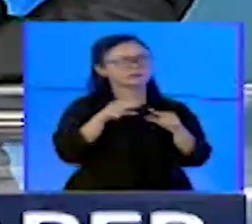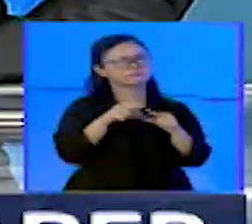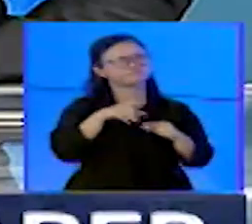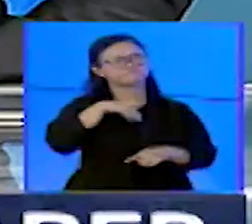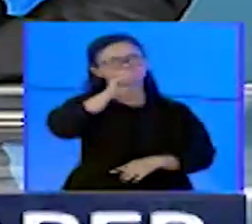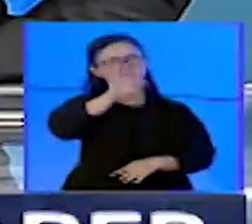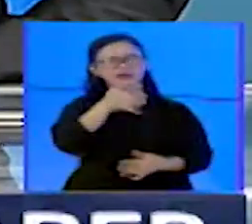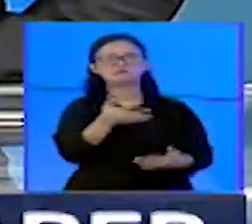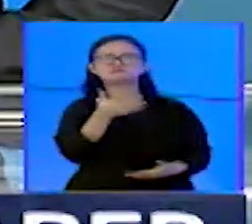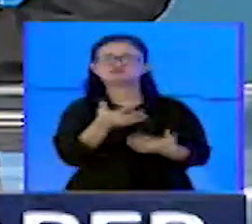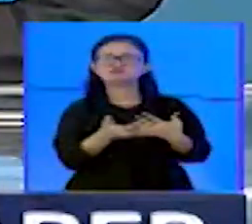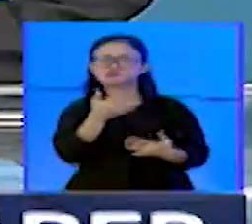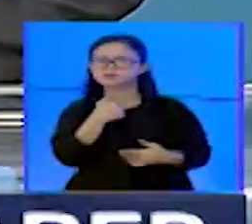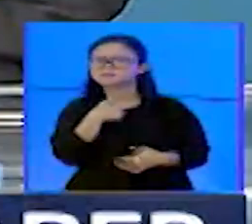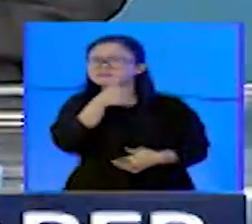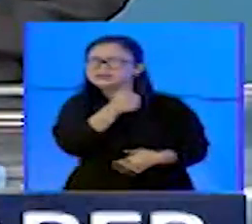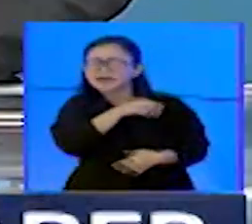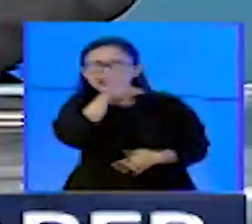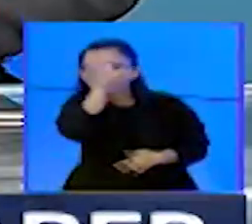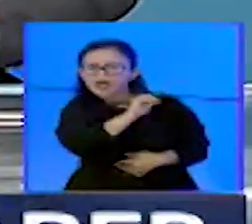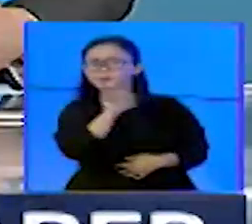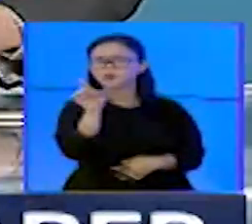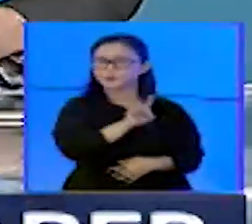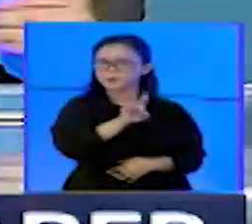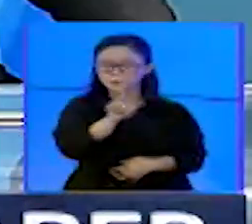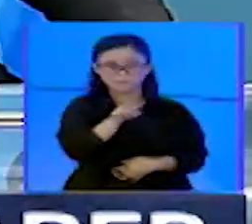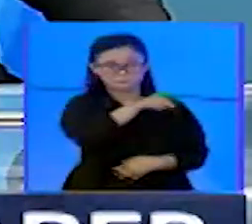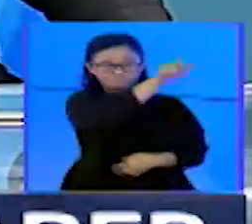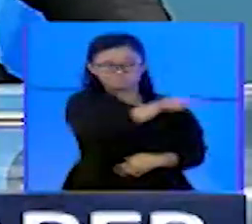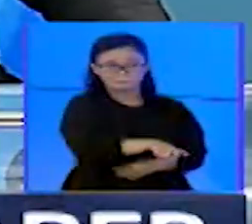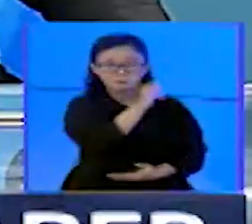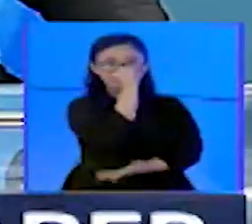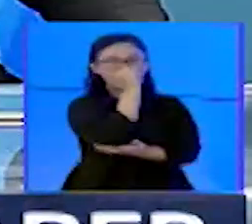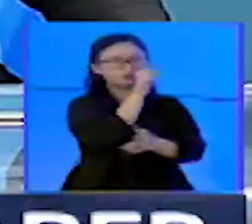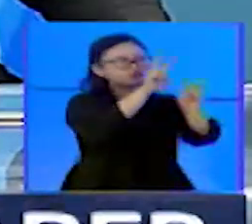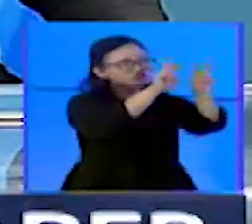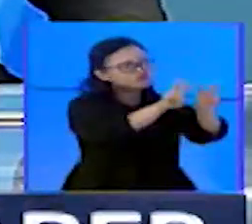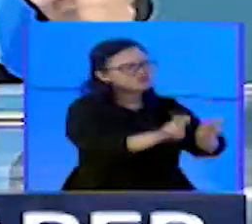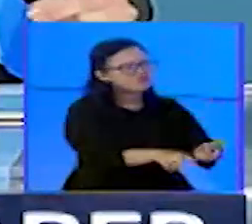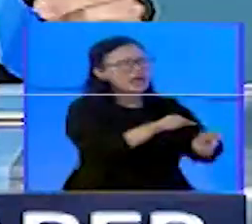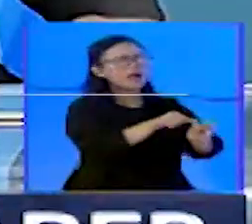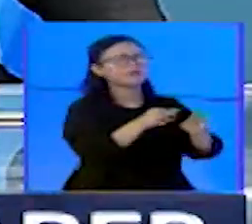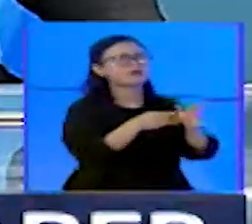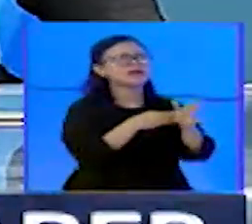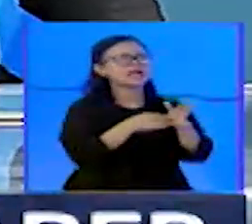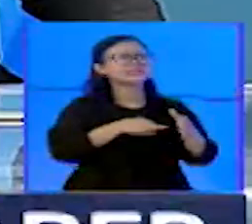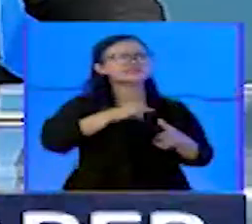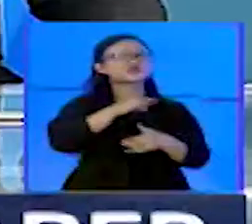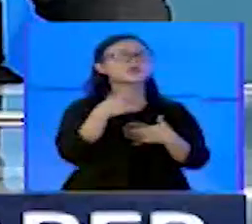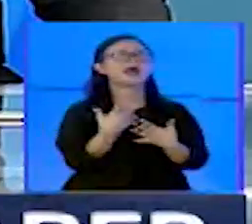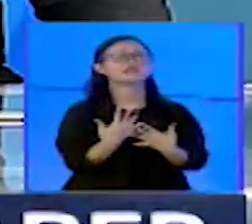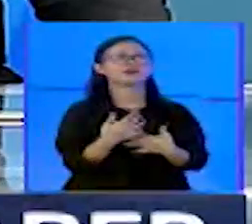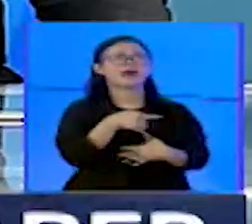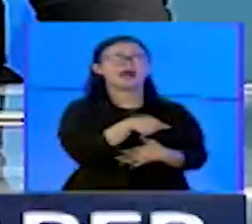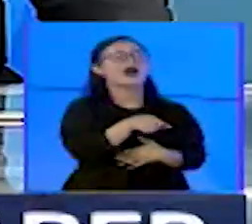bicara menurut Reza perlu ada klasifikasi yang jelas dan pemeriksaan spesifik terkait sejauh mana tipe gangguan jiwa Dina